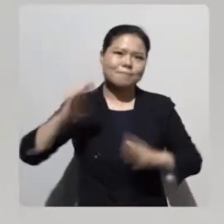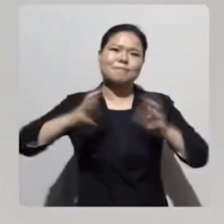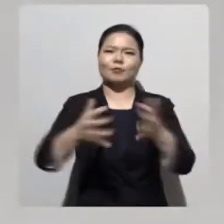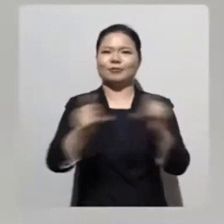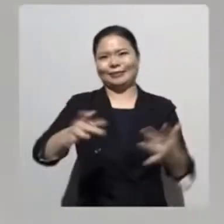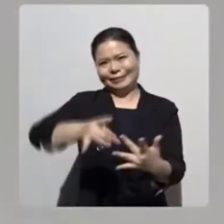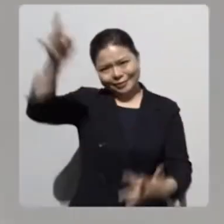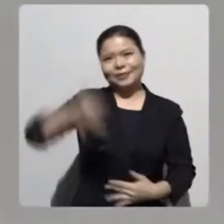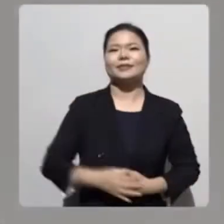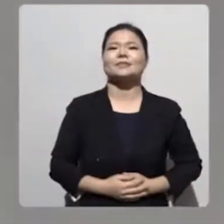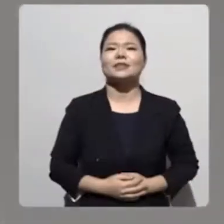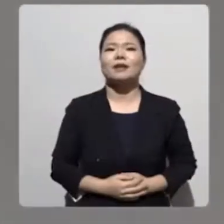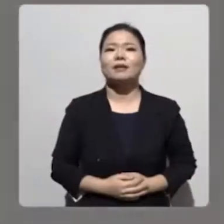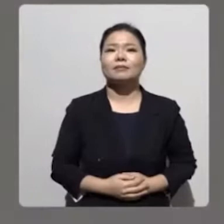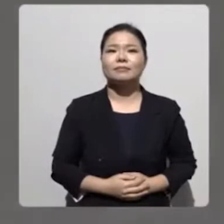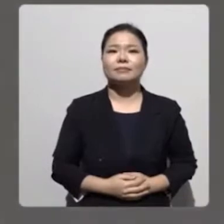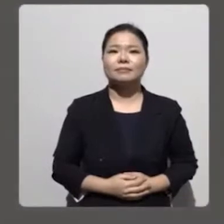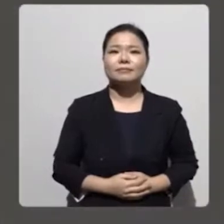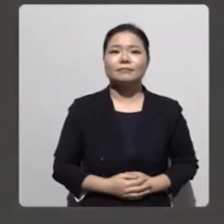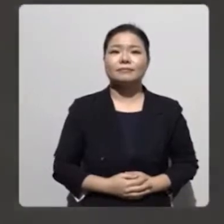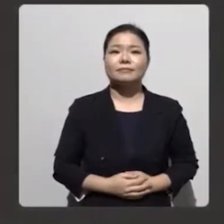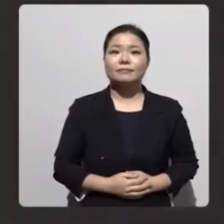대한민국이었습니다.